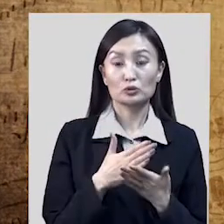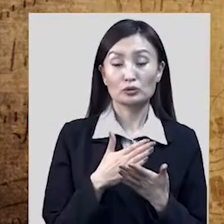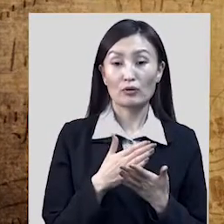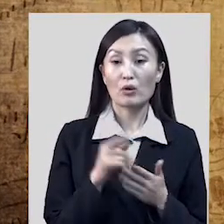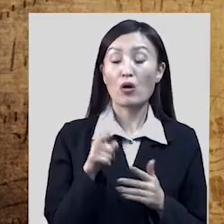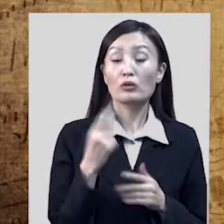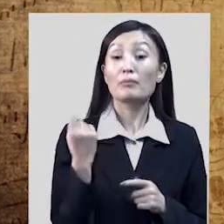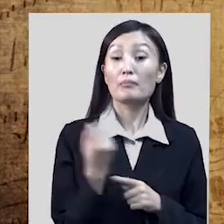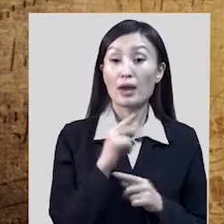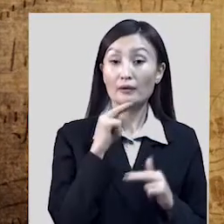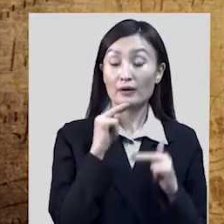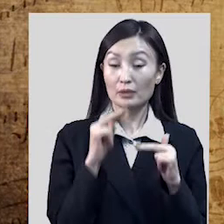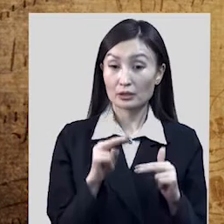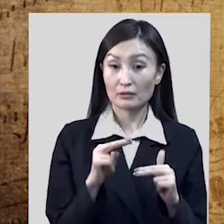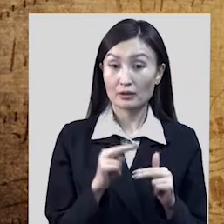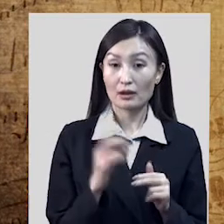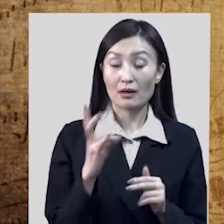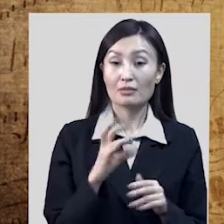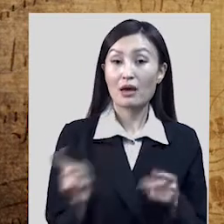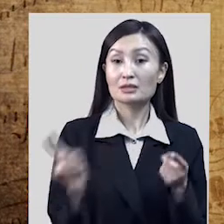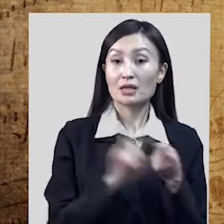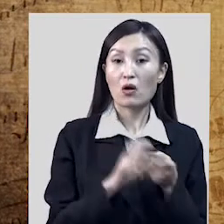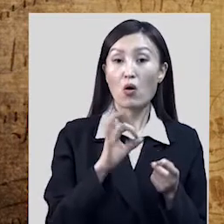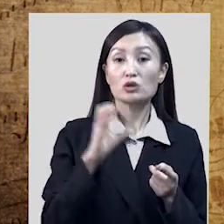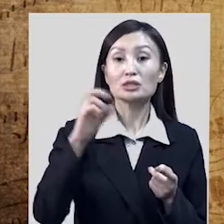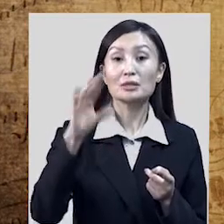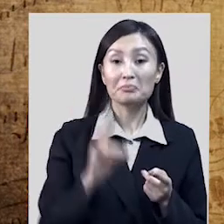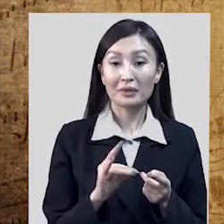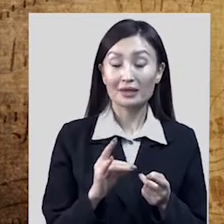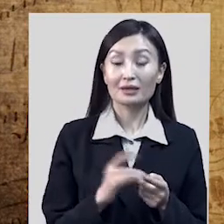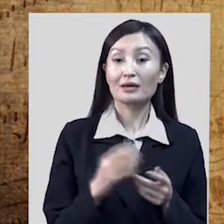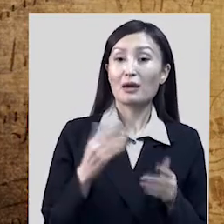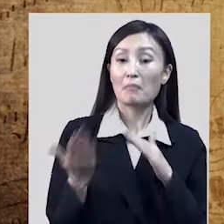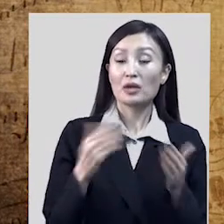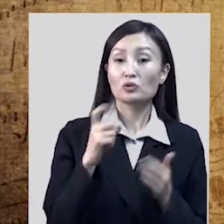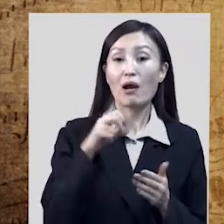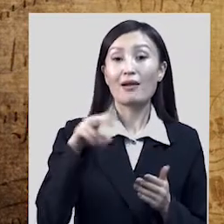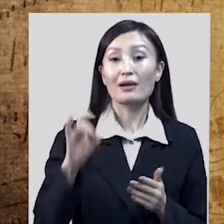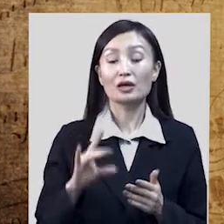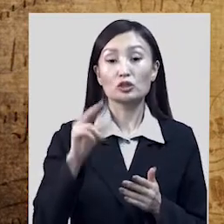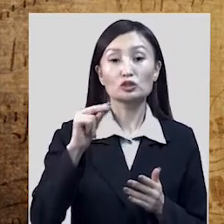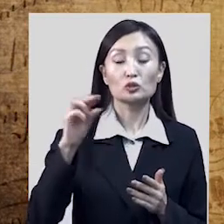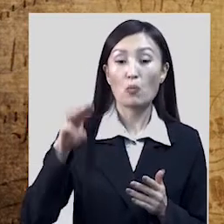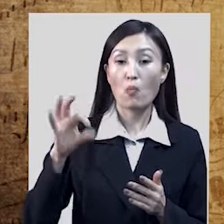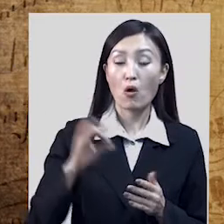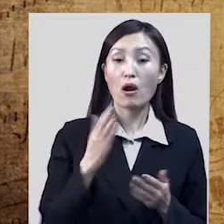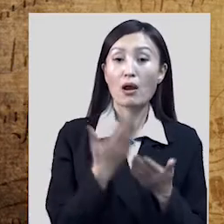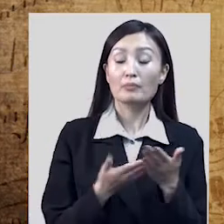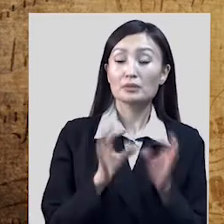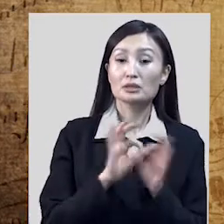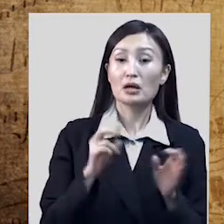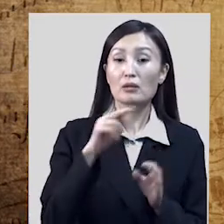он первый обратил внимание на заразность оспы определил различие между холерой и чумой описал проказу